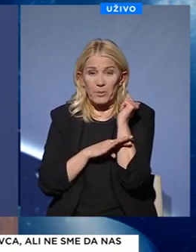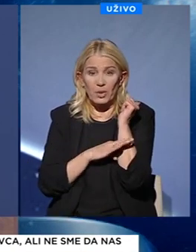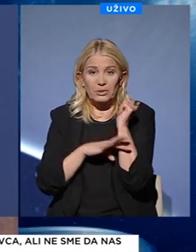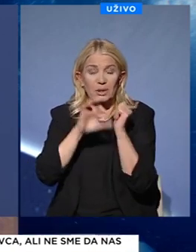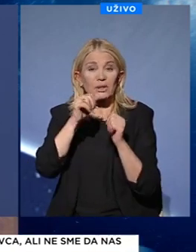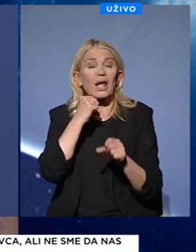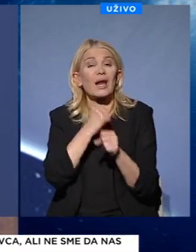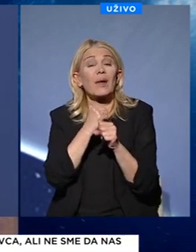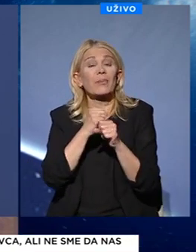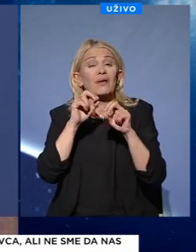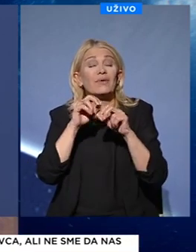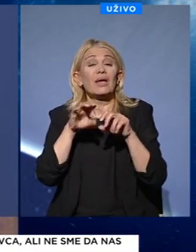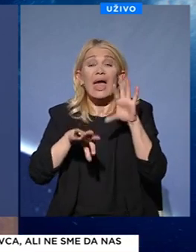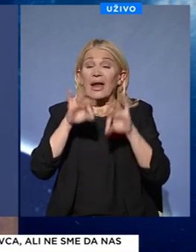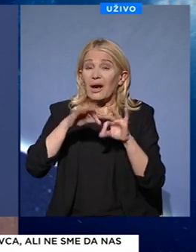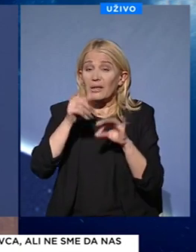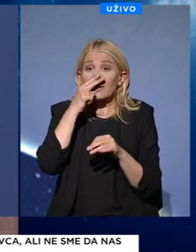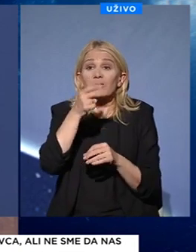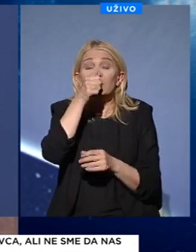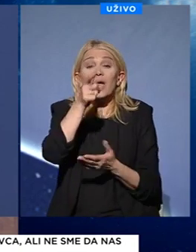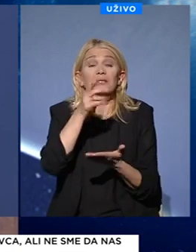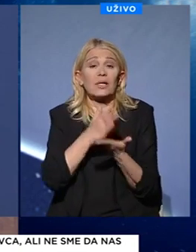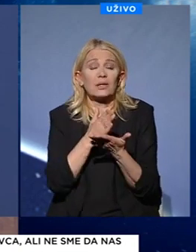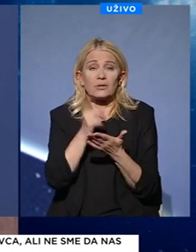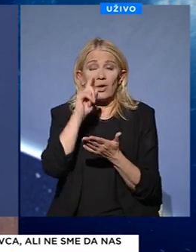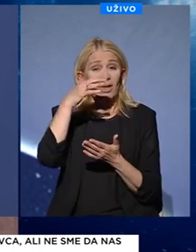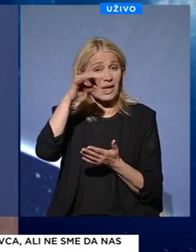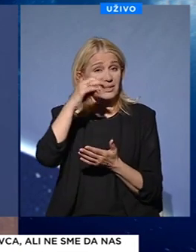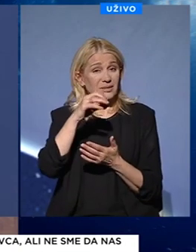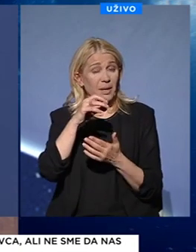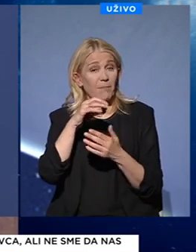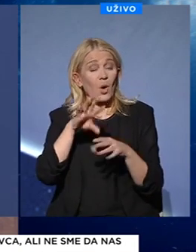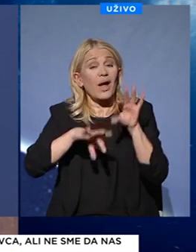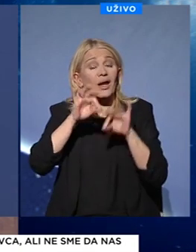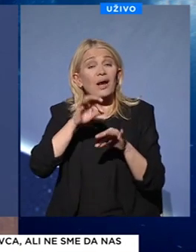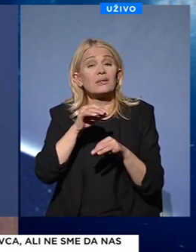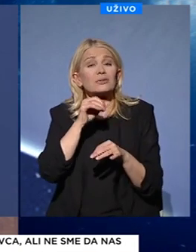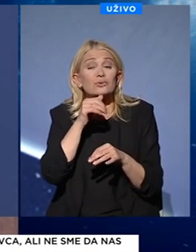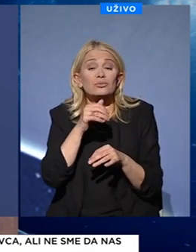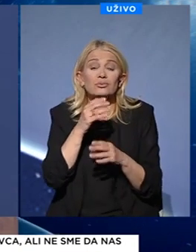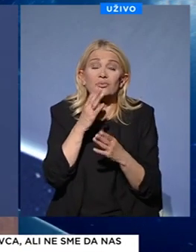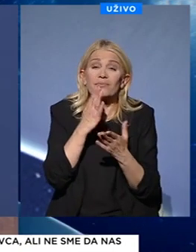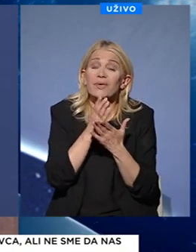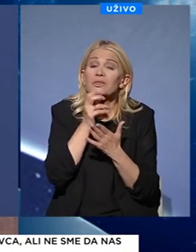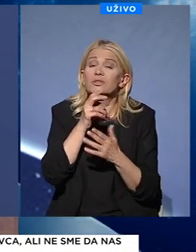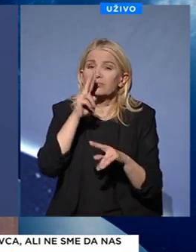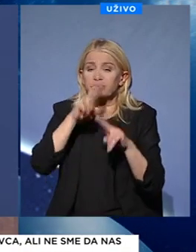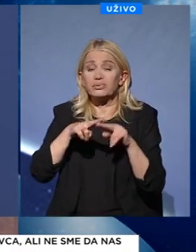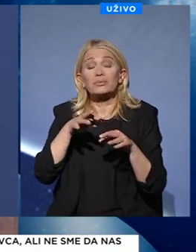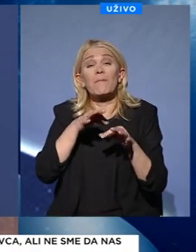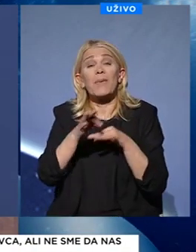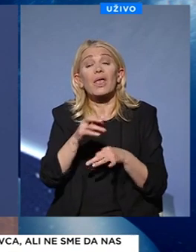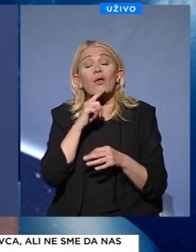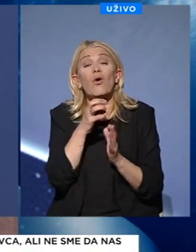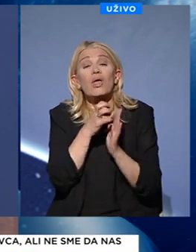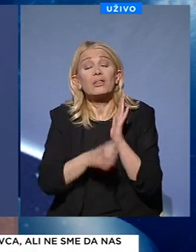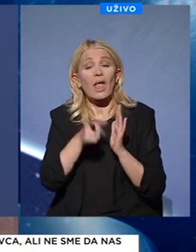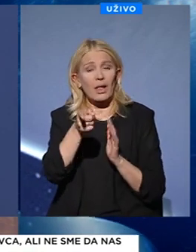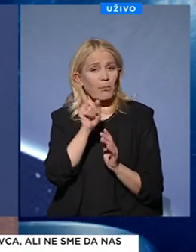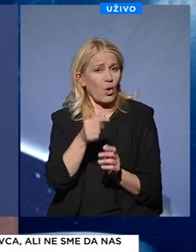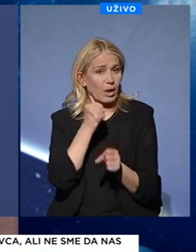naprave analizu i da vide šta se desilo i ne samo analizu, nego da odrede mere koje će se dalje